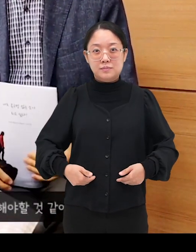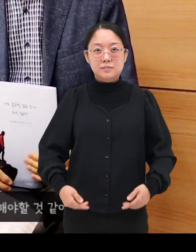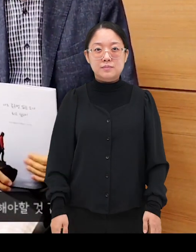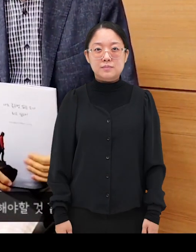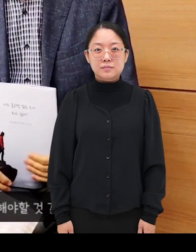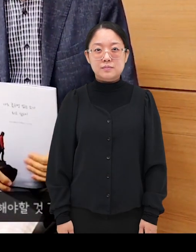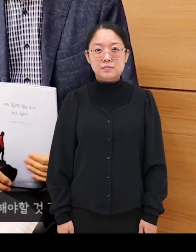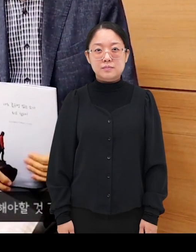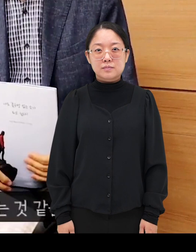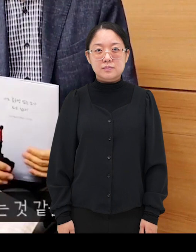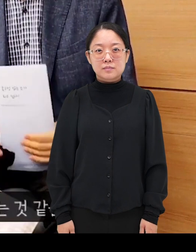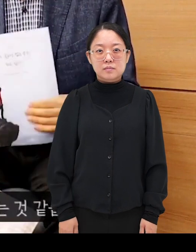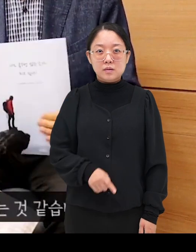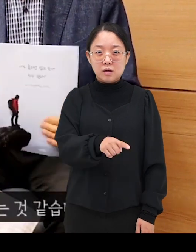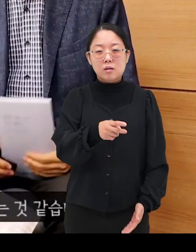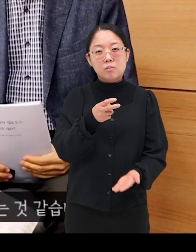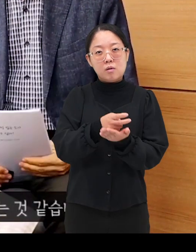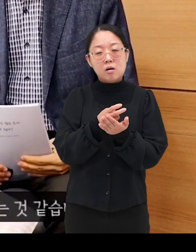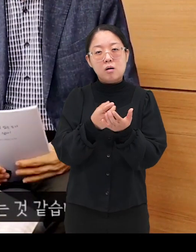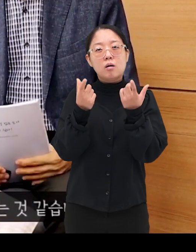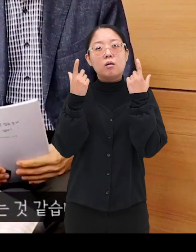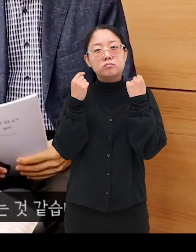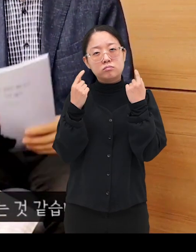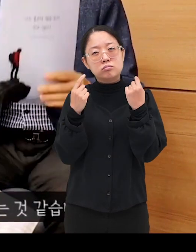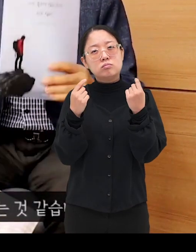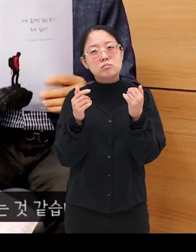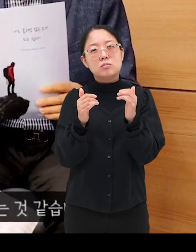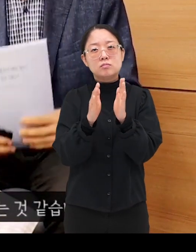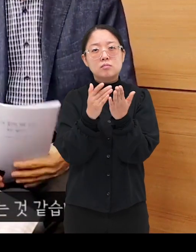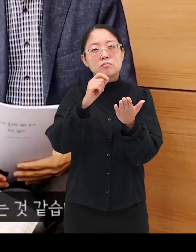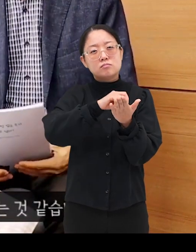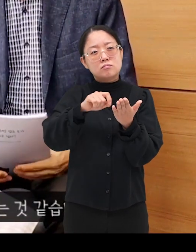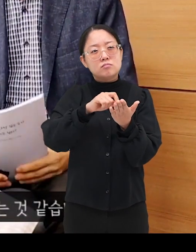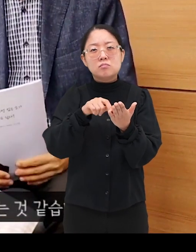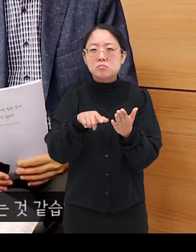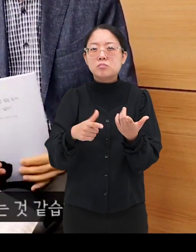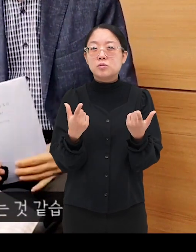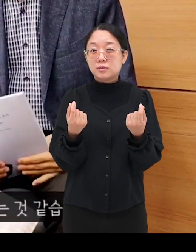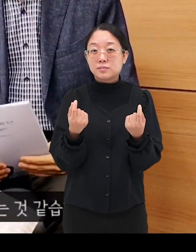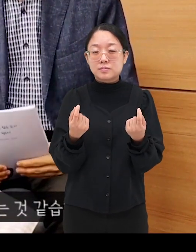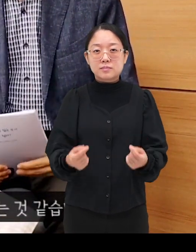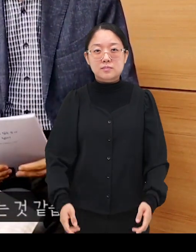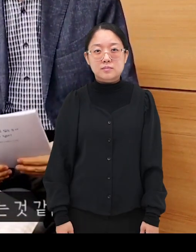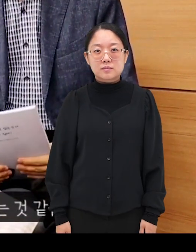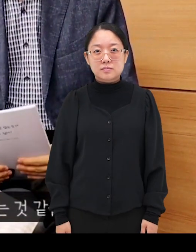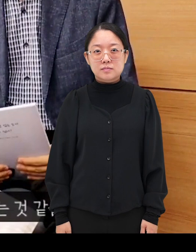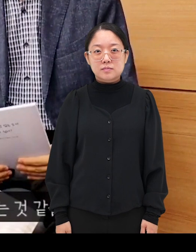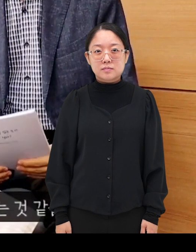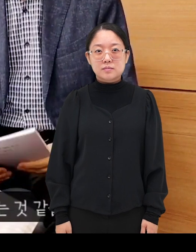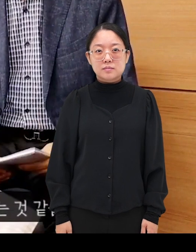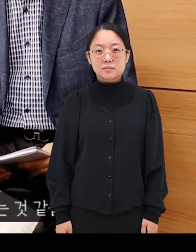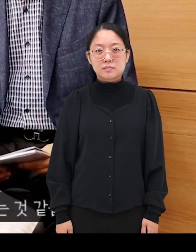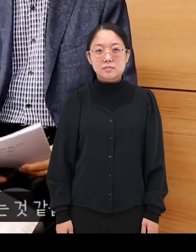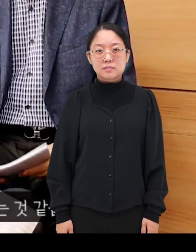하려고 노력을 해야 할 것 같아요. 그런 순기능이 책을 쓴다는 게 또 다른 순기능이 있는 것